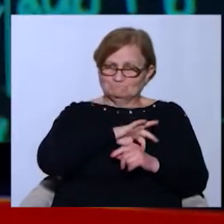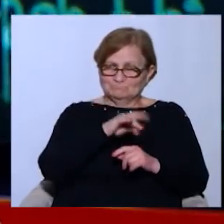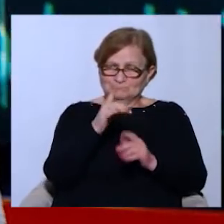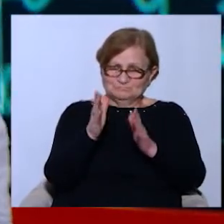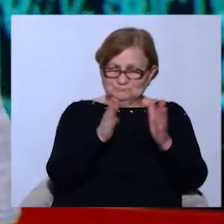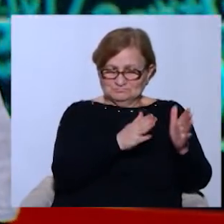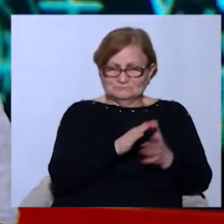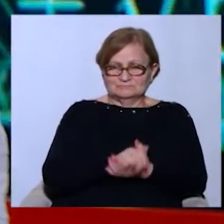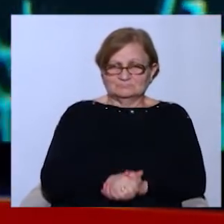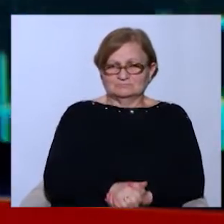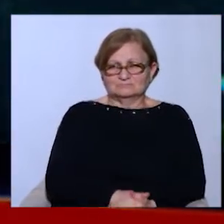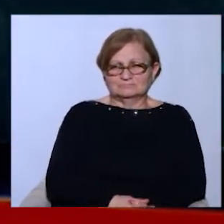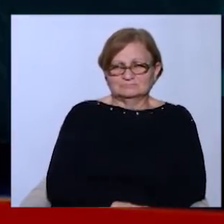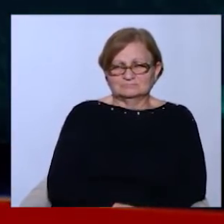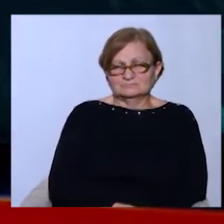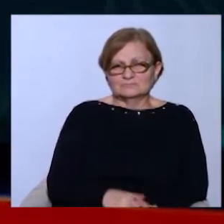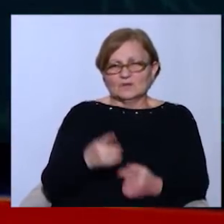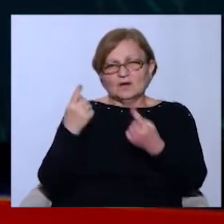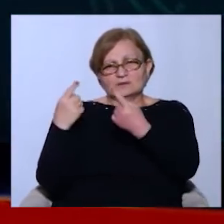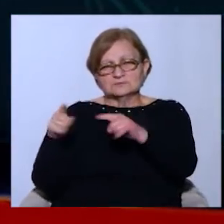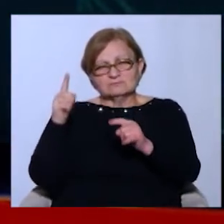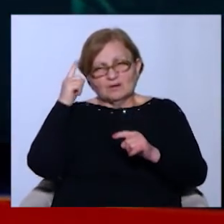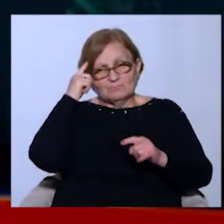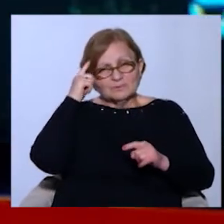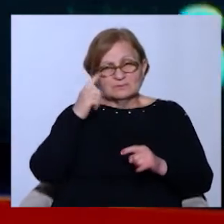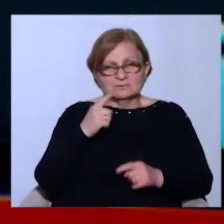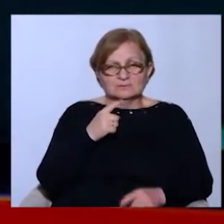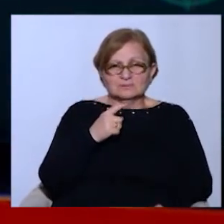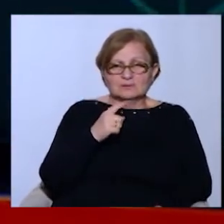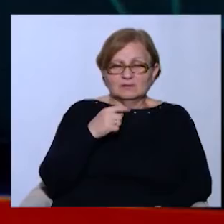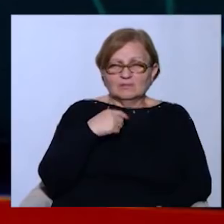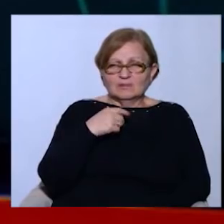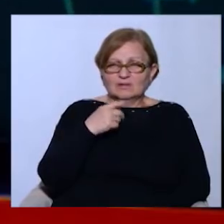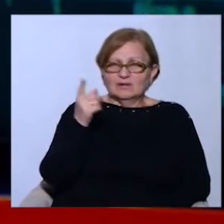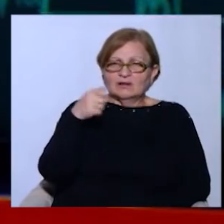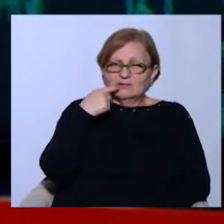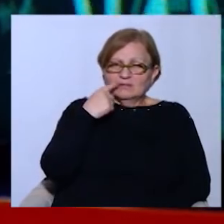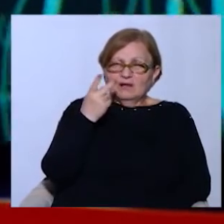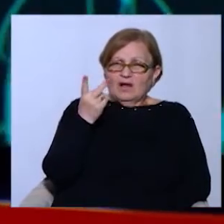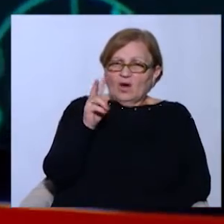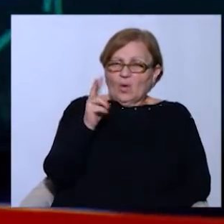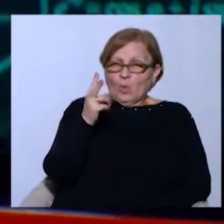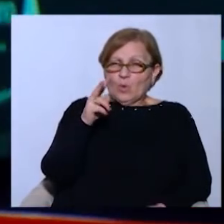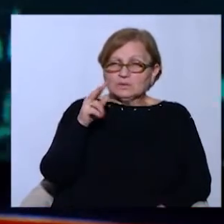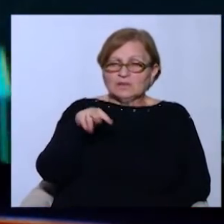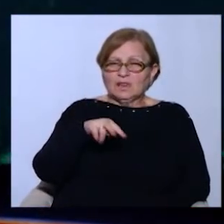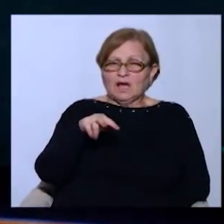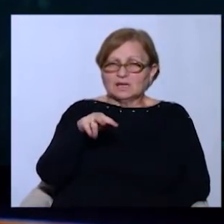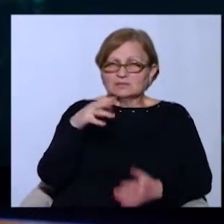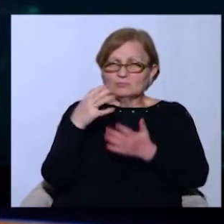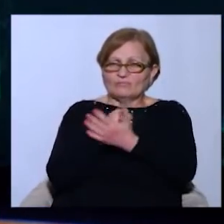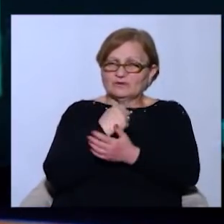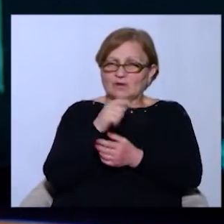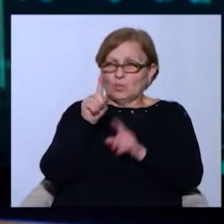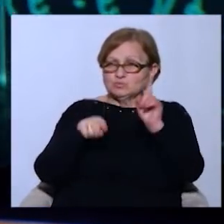ვარიანტი. ნაწილი ფიქრობს რომ მოიგო 2 ლარი. ისინი ცოტა სხვანაირად მსჯელობენ. ნახეთ